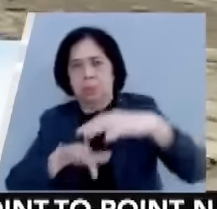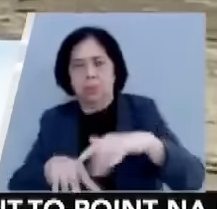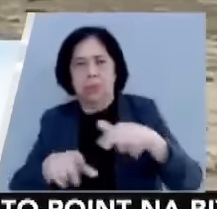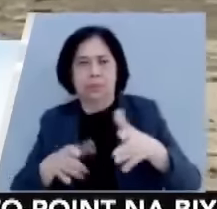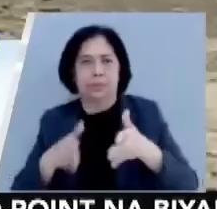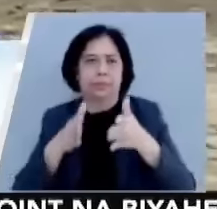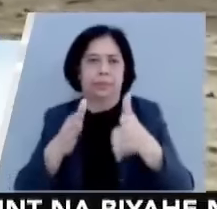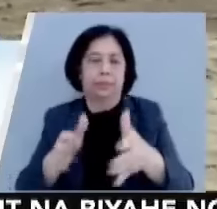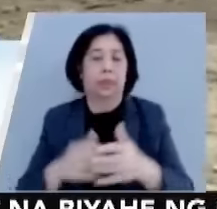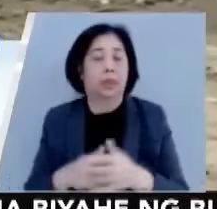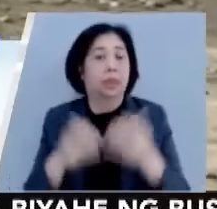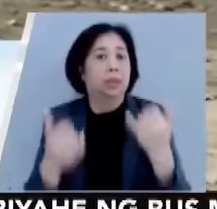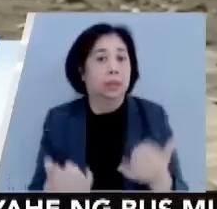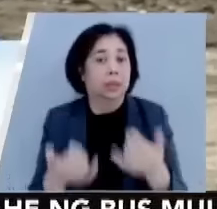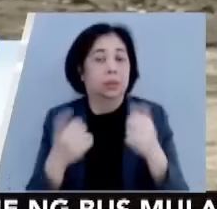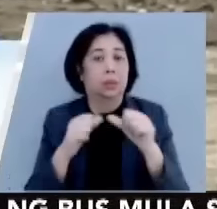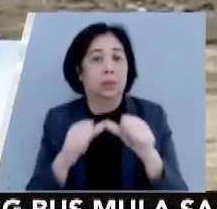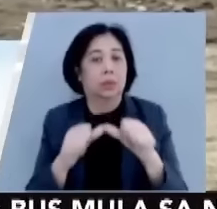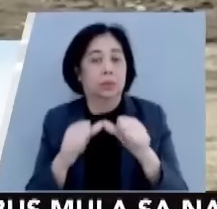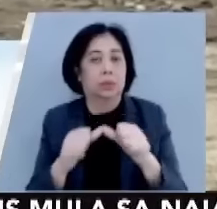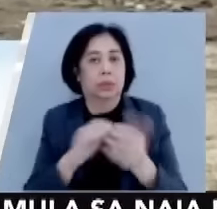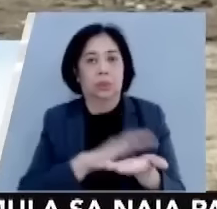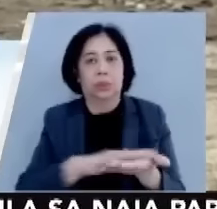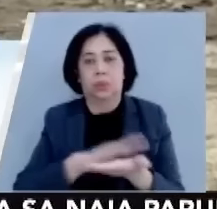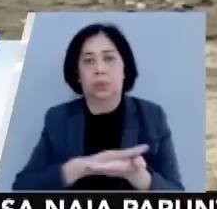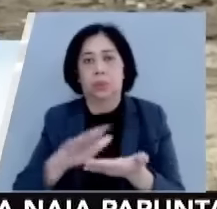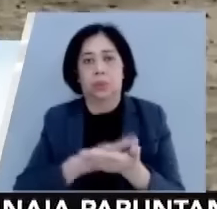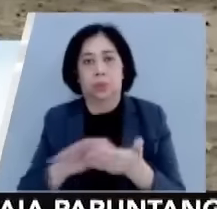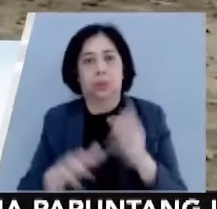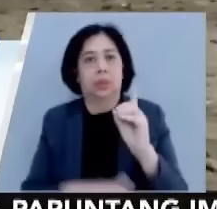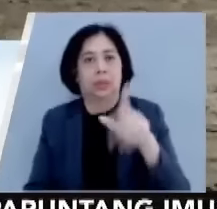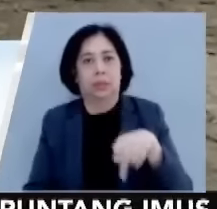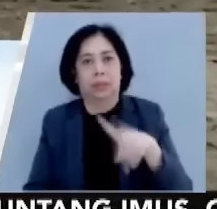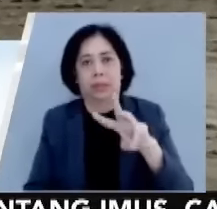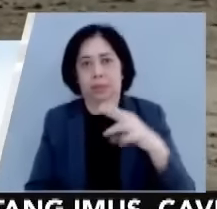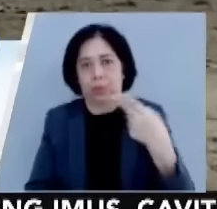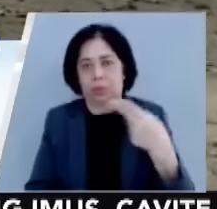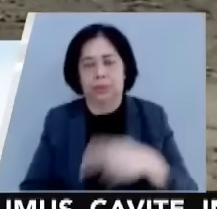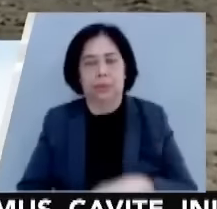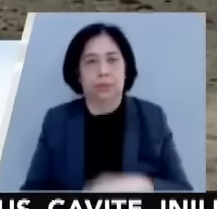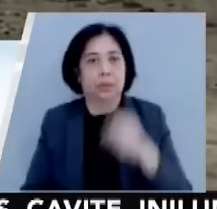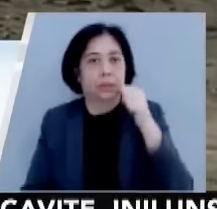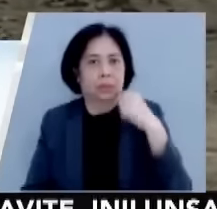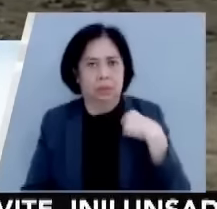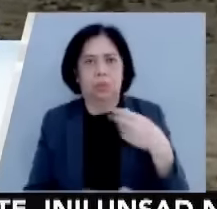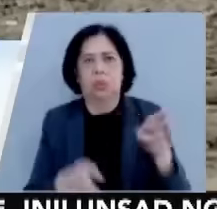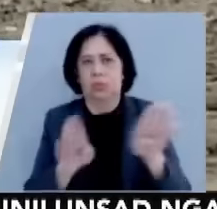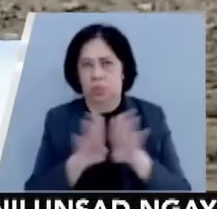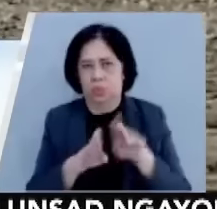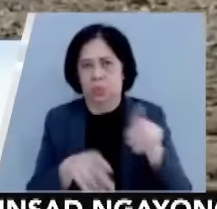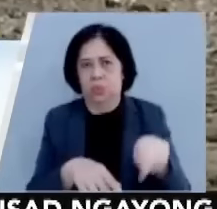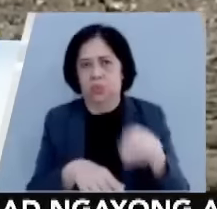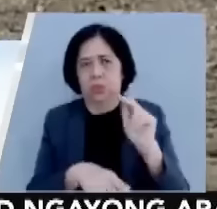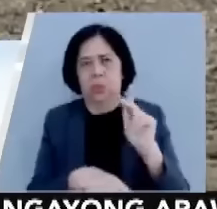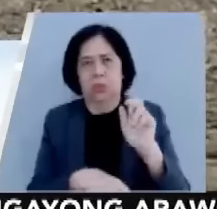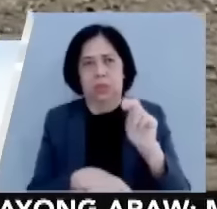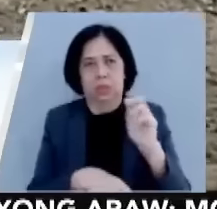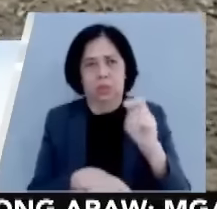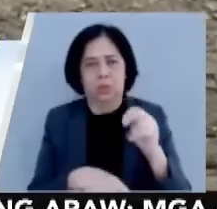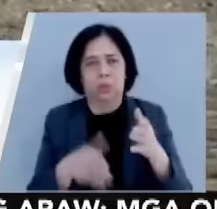ngayon, nagpapatuloy naman yung clearing operations ng DPWH. Kahapon pa sarado sa mga motorista ang Cannon Road bilang bahagi ng